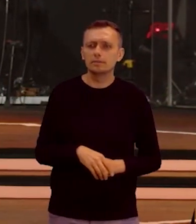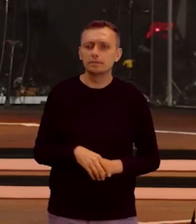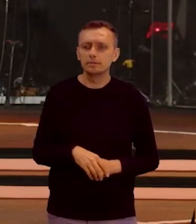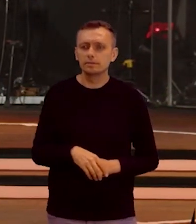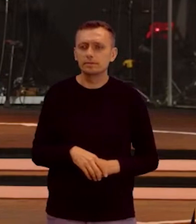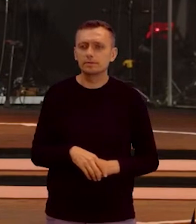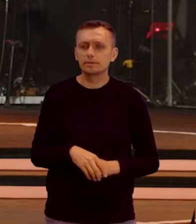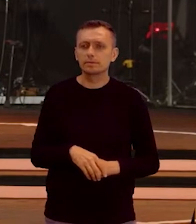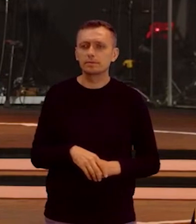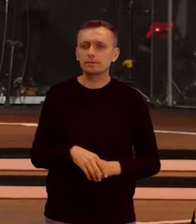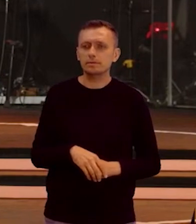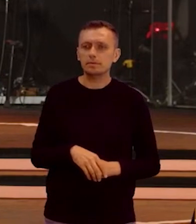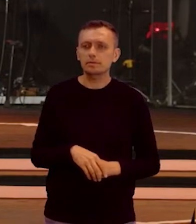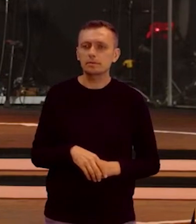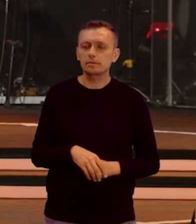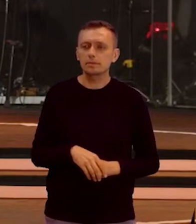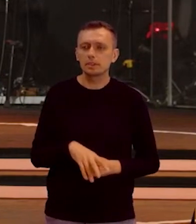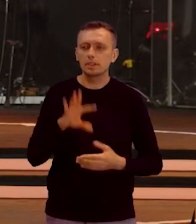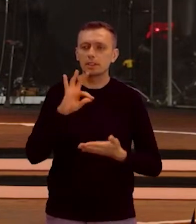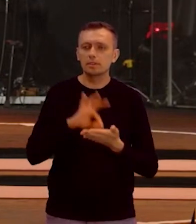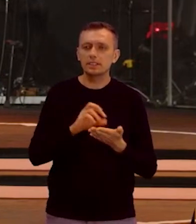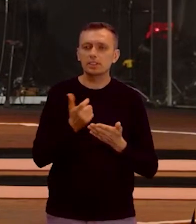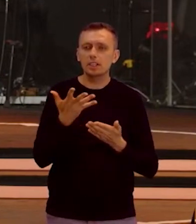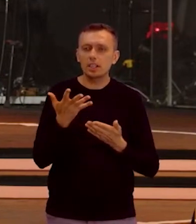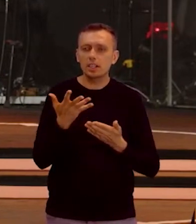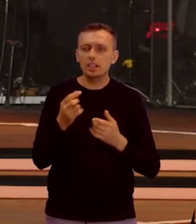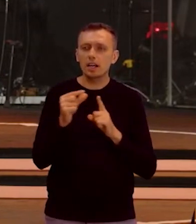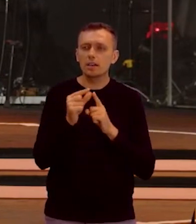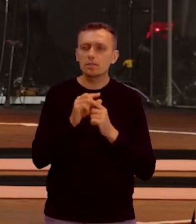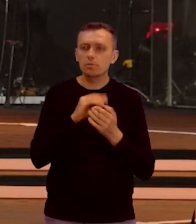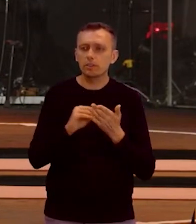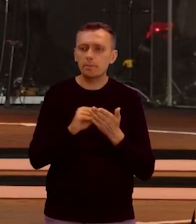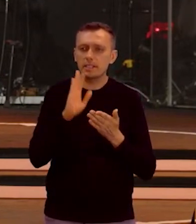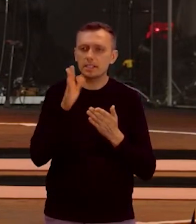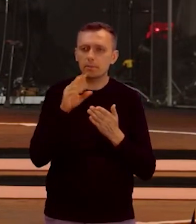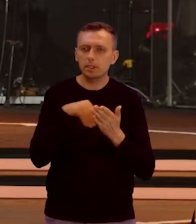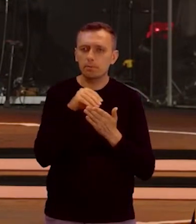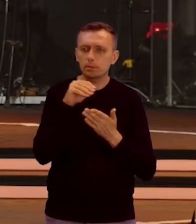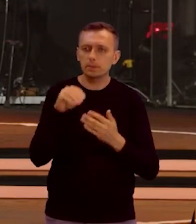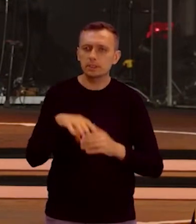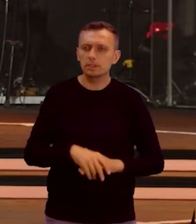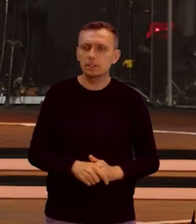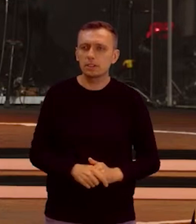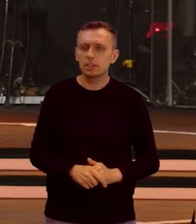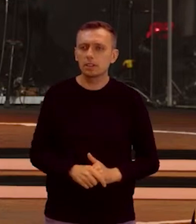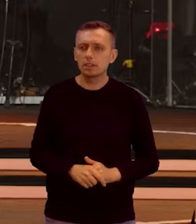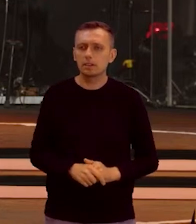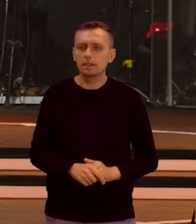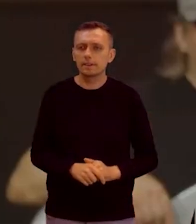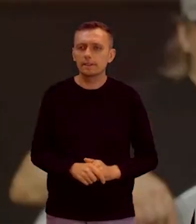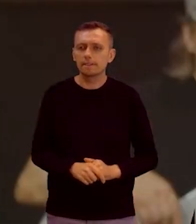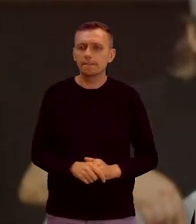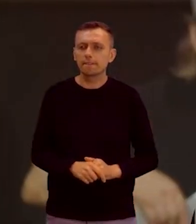takich kilka prostych słów i podpisać się, a my te kartki